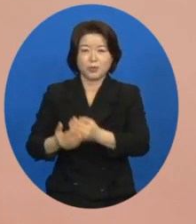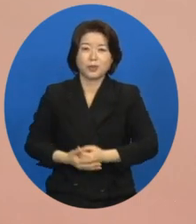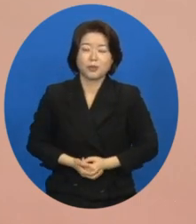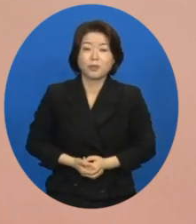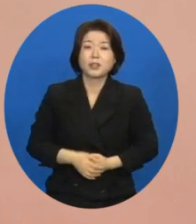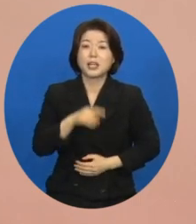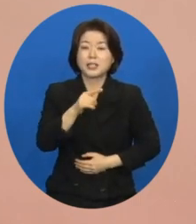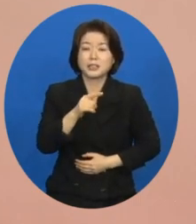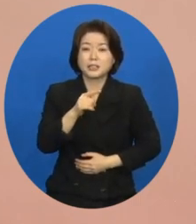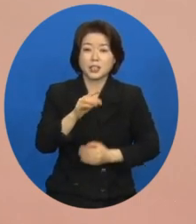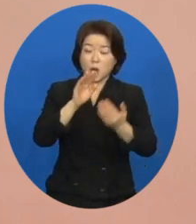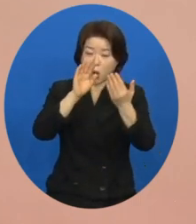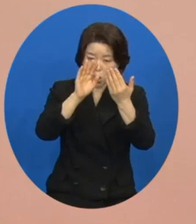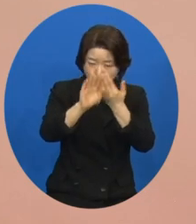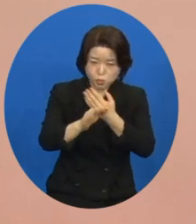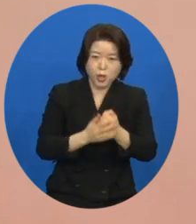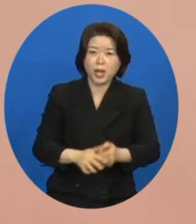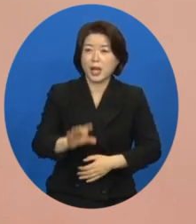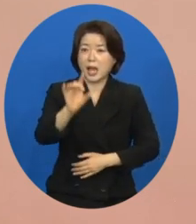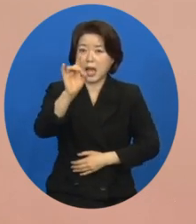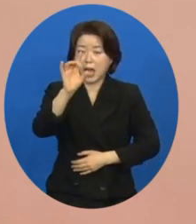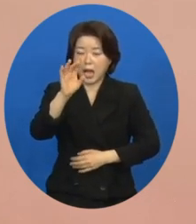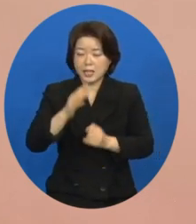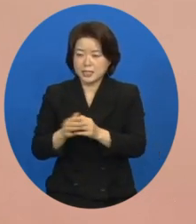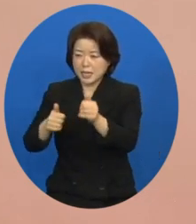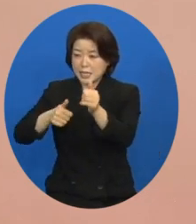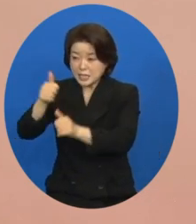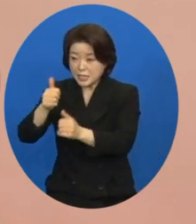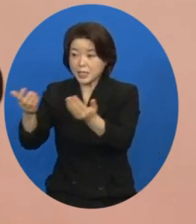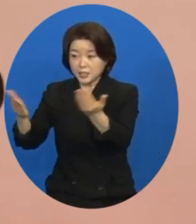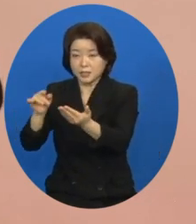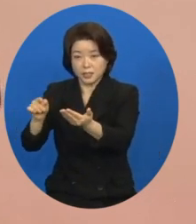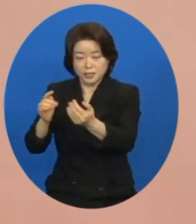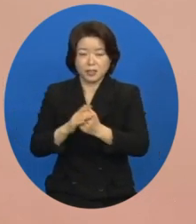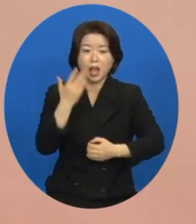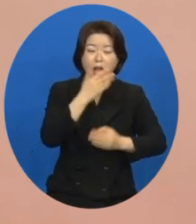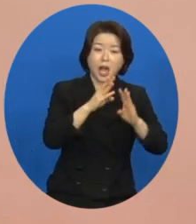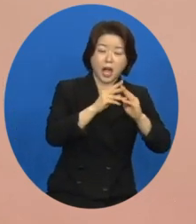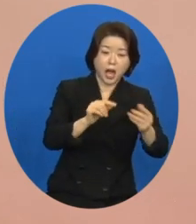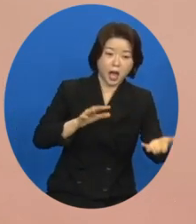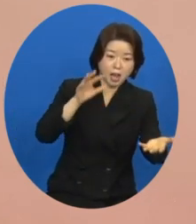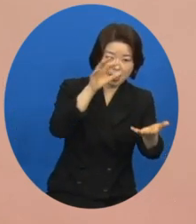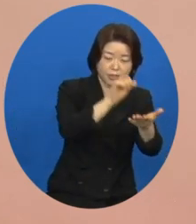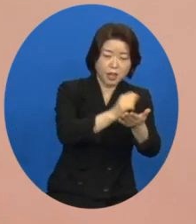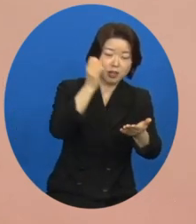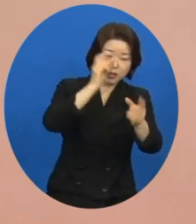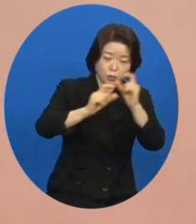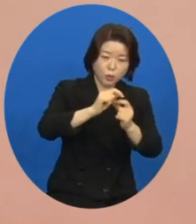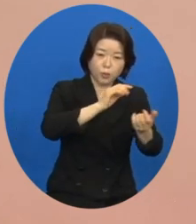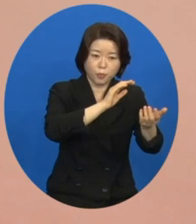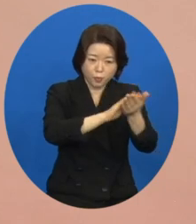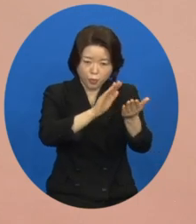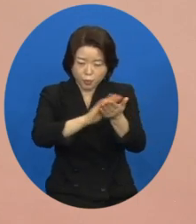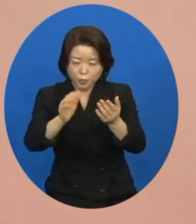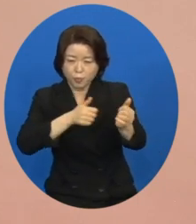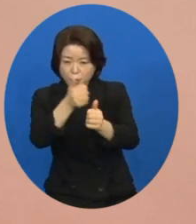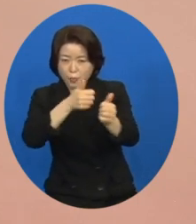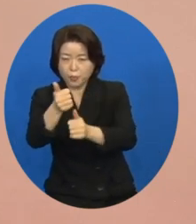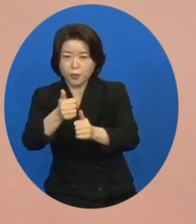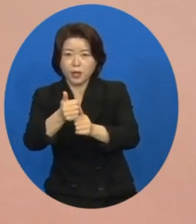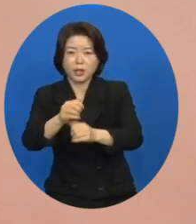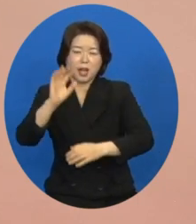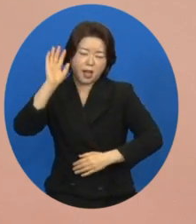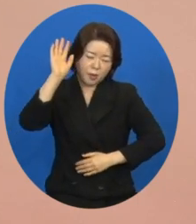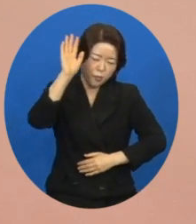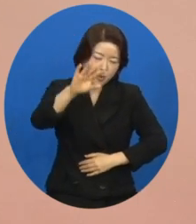그 이후에 한 사람의 이김의 사건이 가나안 땅에서 이김으로 이어지고 언젠간 다윗 왕조가 세워지는